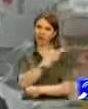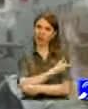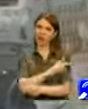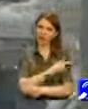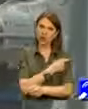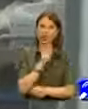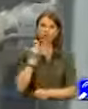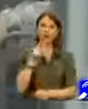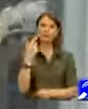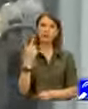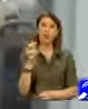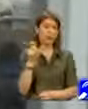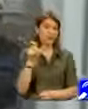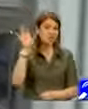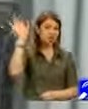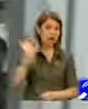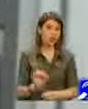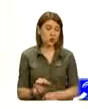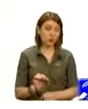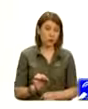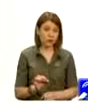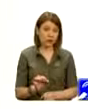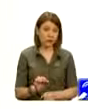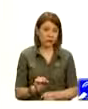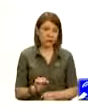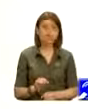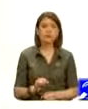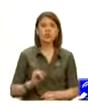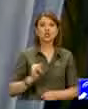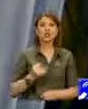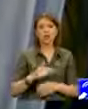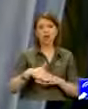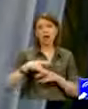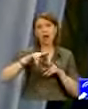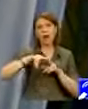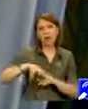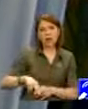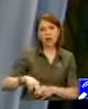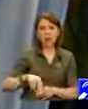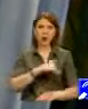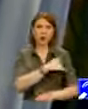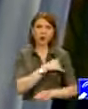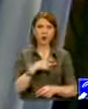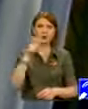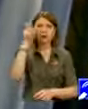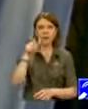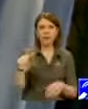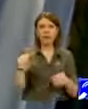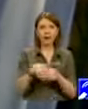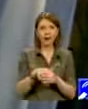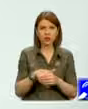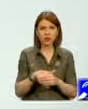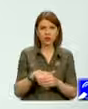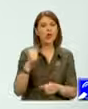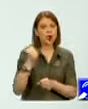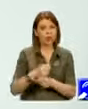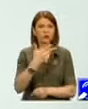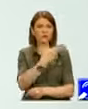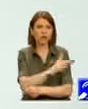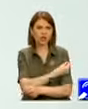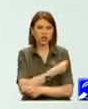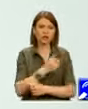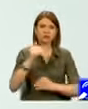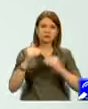proportie de 70% potrivit aceleiasi evaluări iar restul categoriilor de personal medical din spitale sunt vaccinate